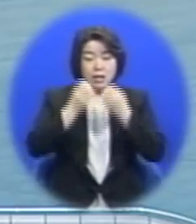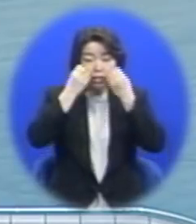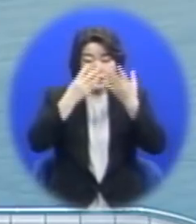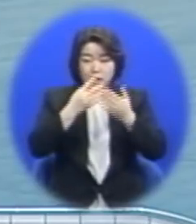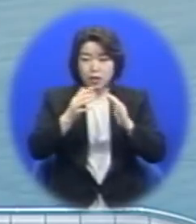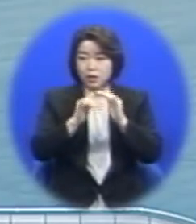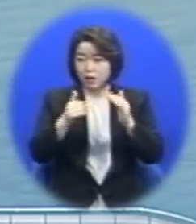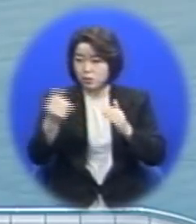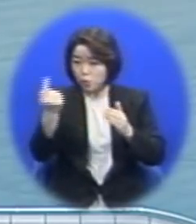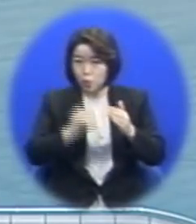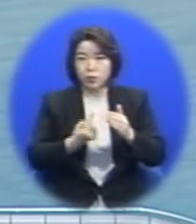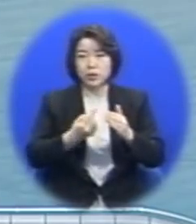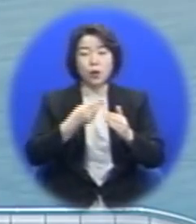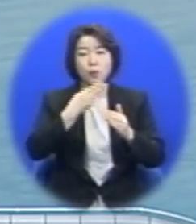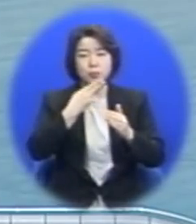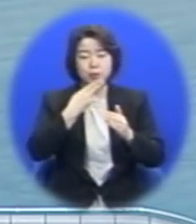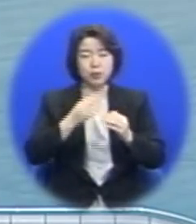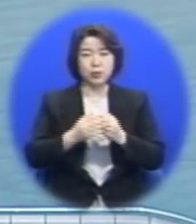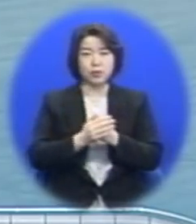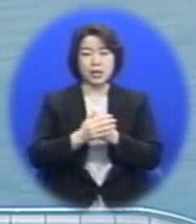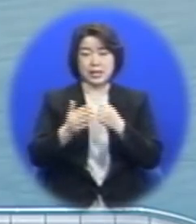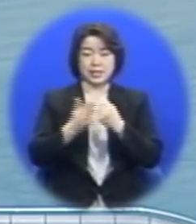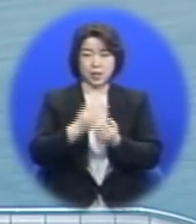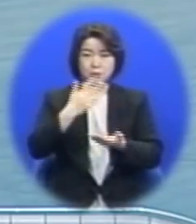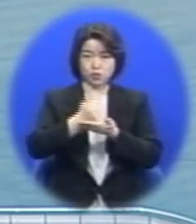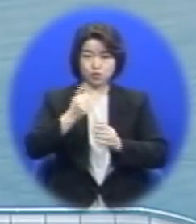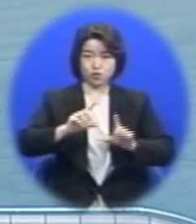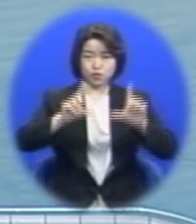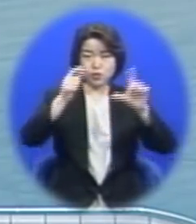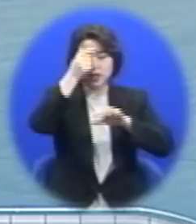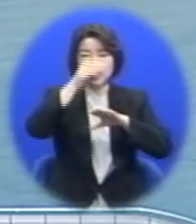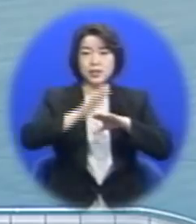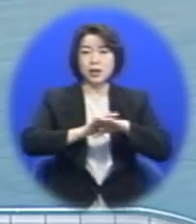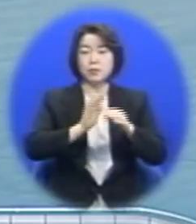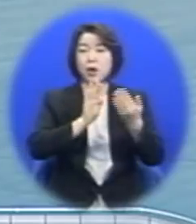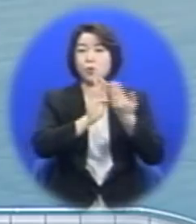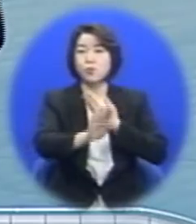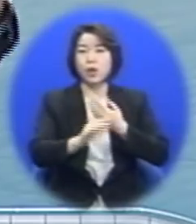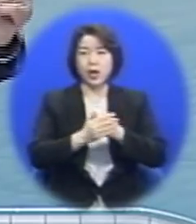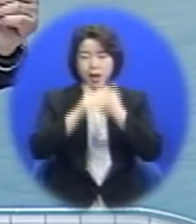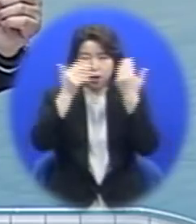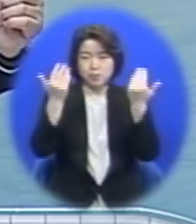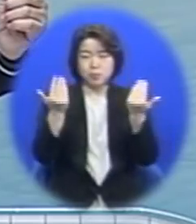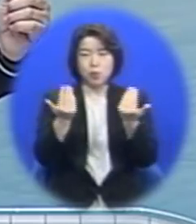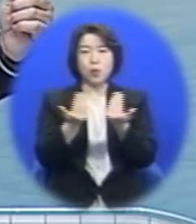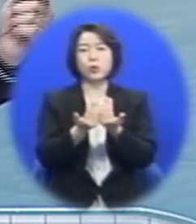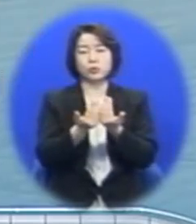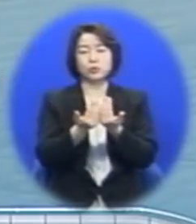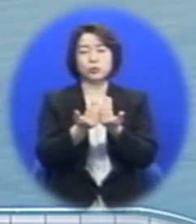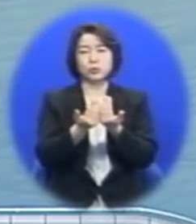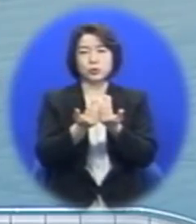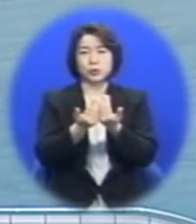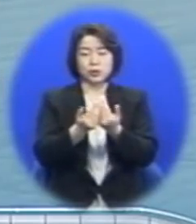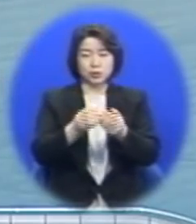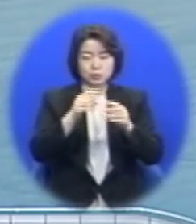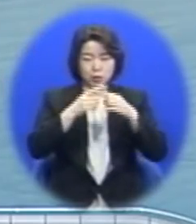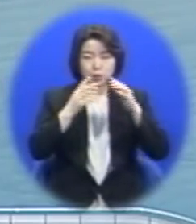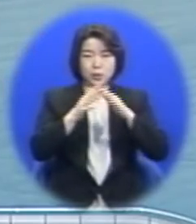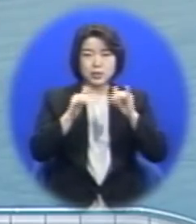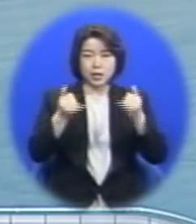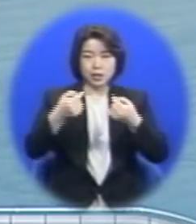없었습니다. 그래서 이 주일 예배 후에 전 교인들이 축호 전도를 나가자